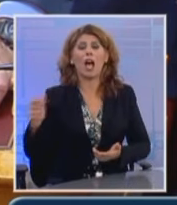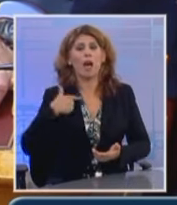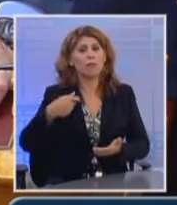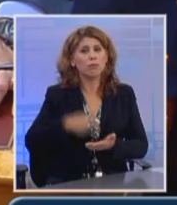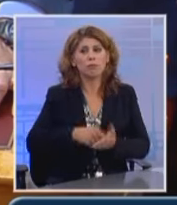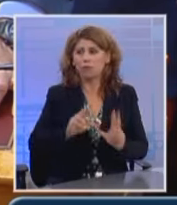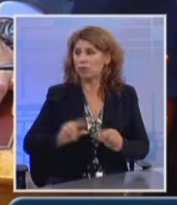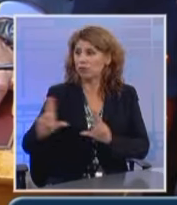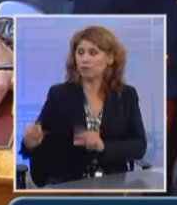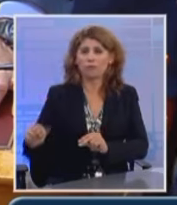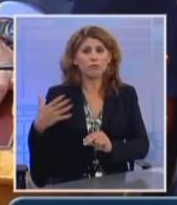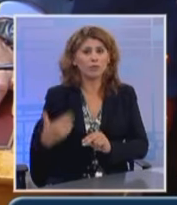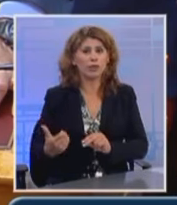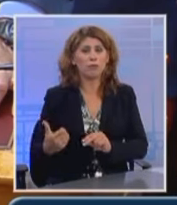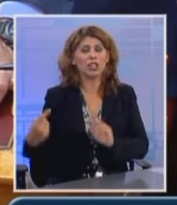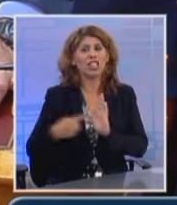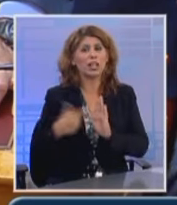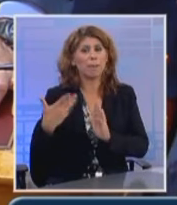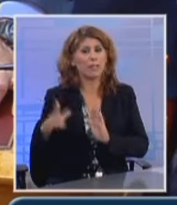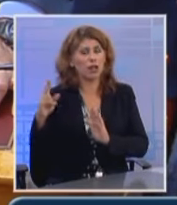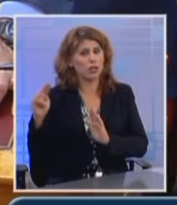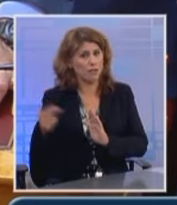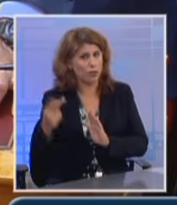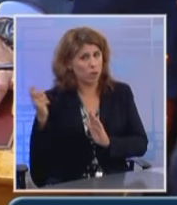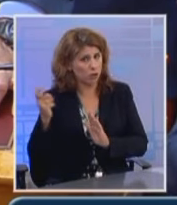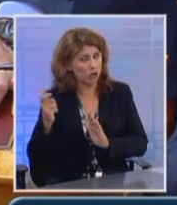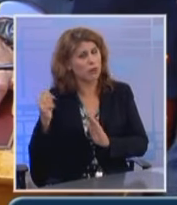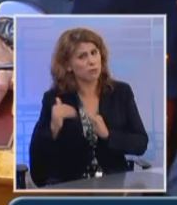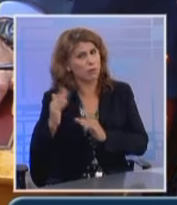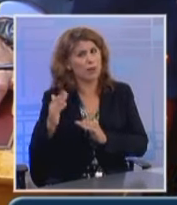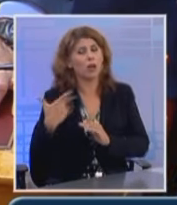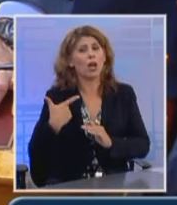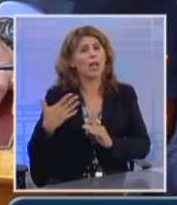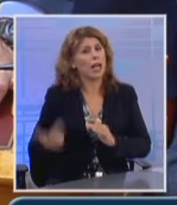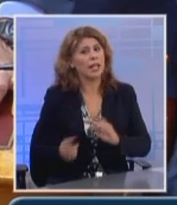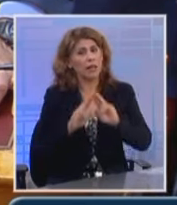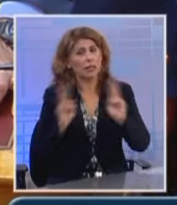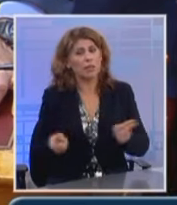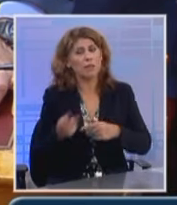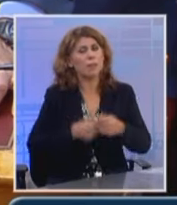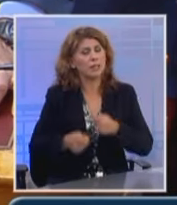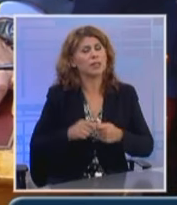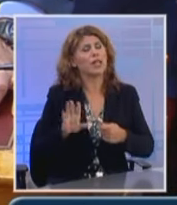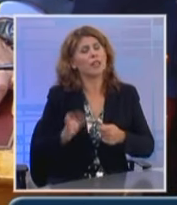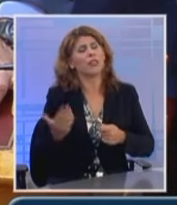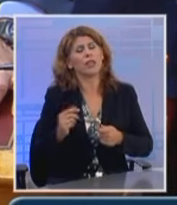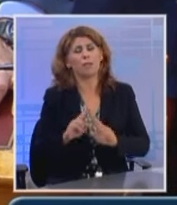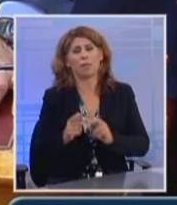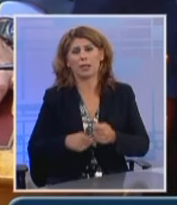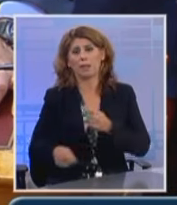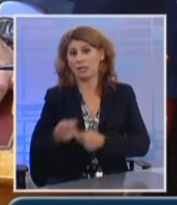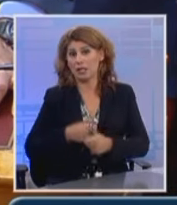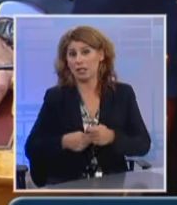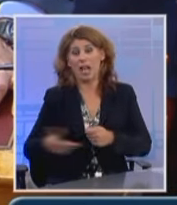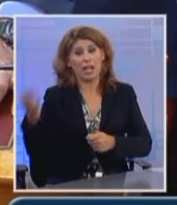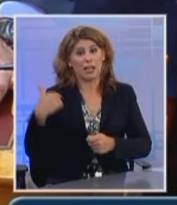ένας που έχει είτε 1.500 ευρώ μισθό, είτε και παραπάνω, είτε ιδιοκτήτης καταστήματος, ή επιχειρηματίας ή όχι. Κάποτε